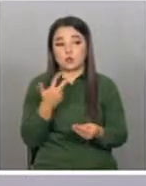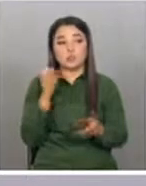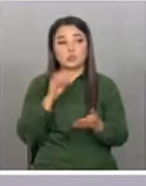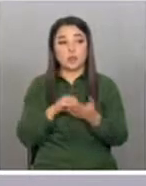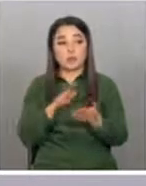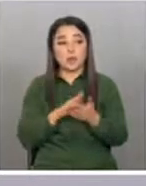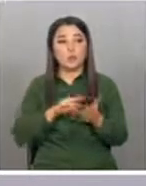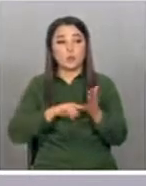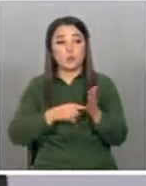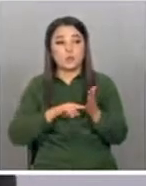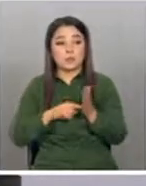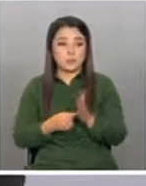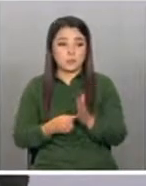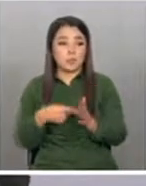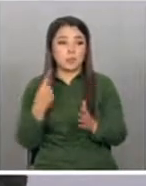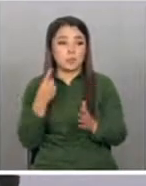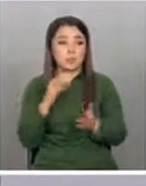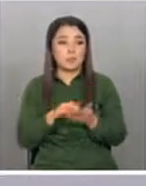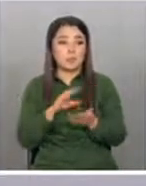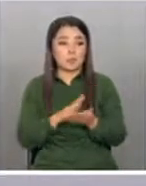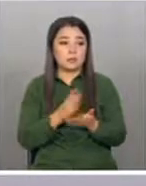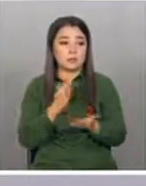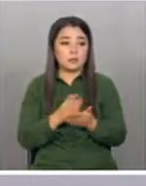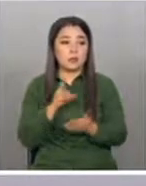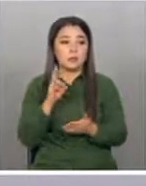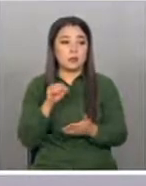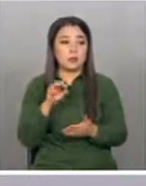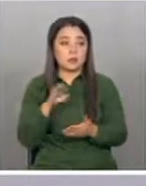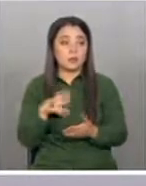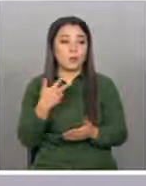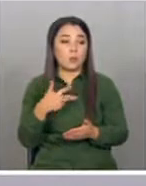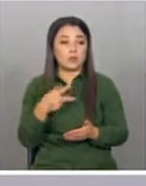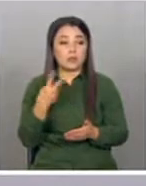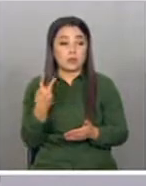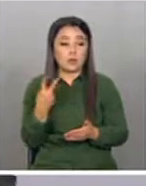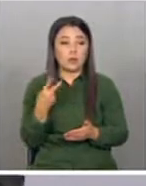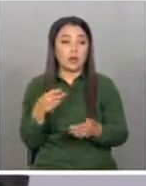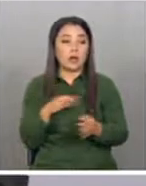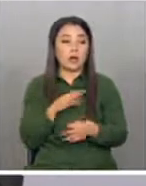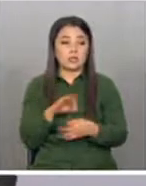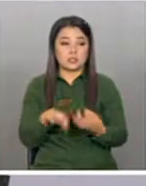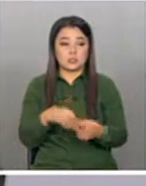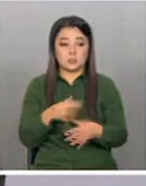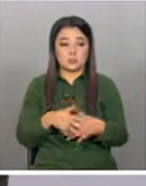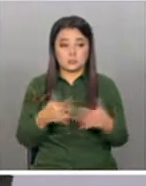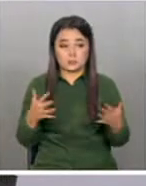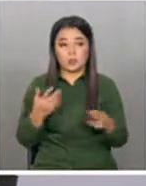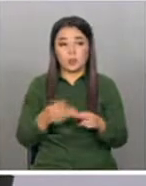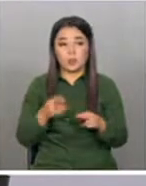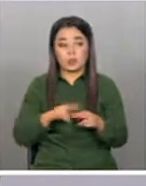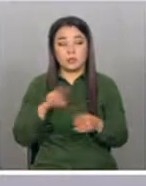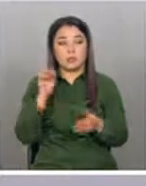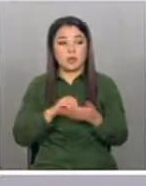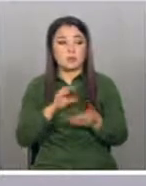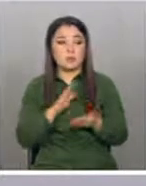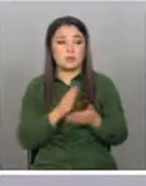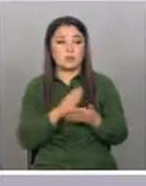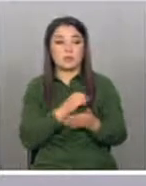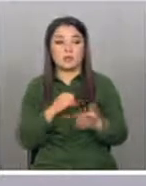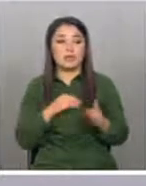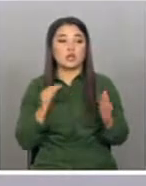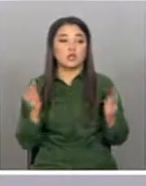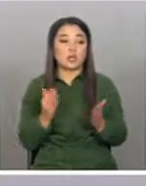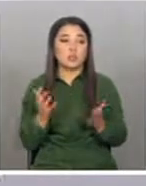санның көбейтіндісі бірінші санның квадратынан 32-ге артық. Осы сандардың ең